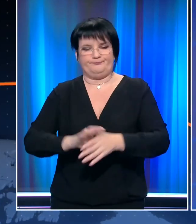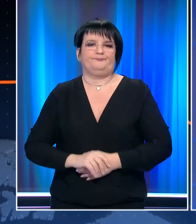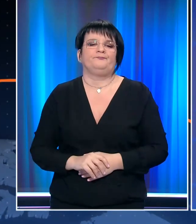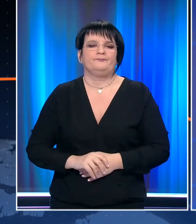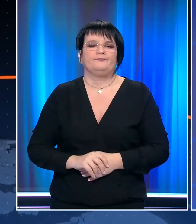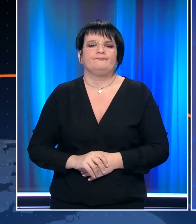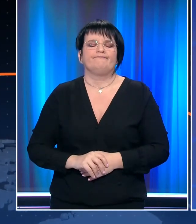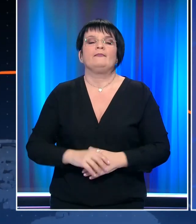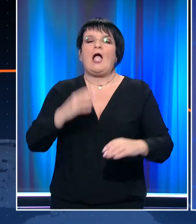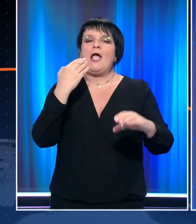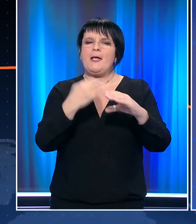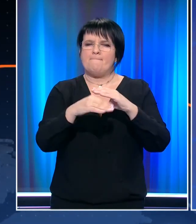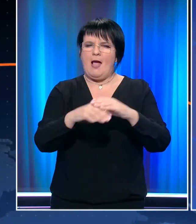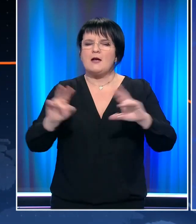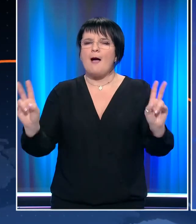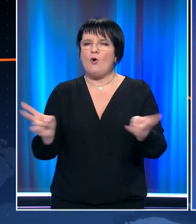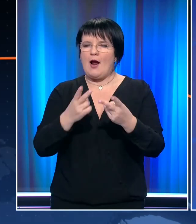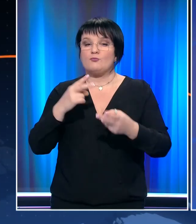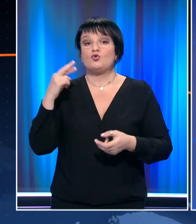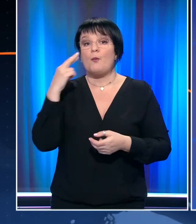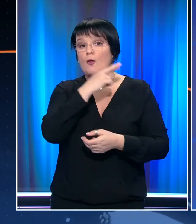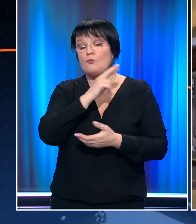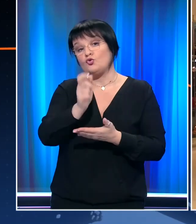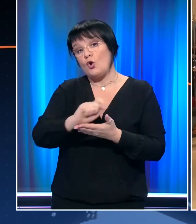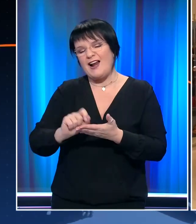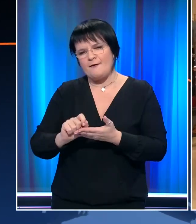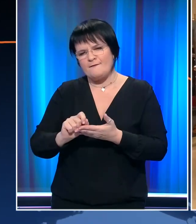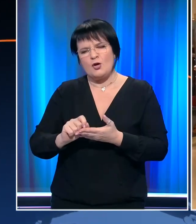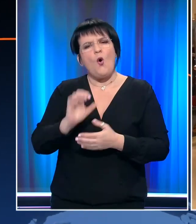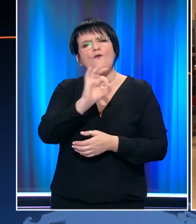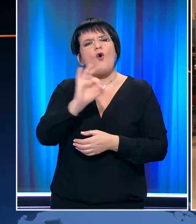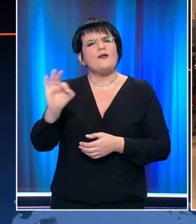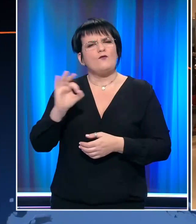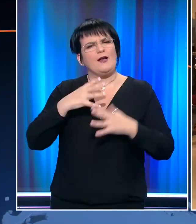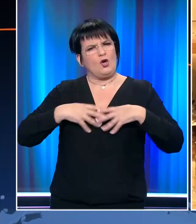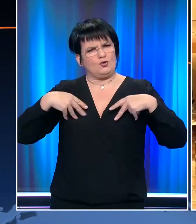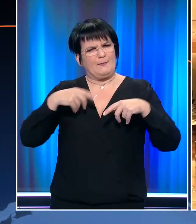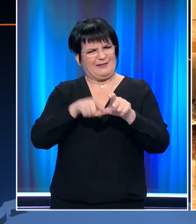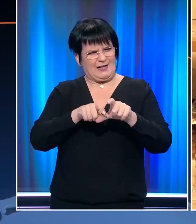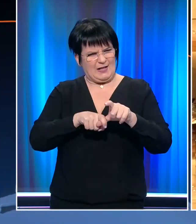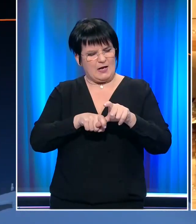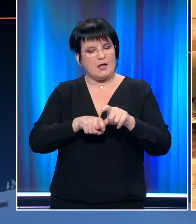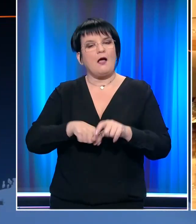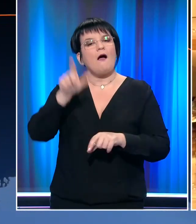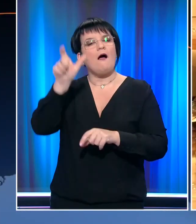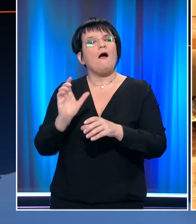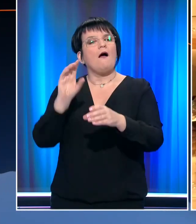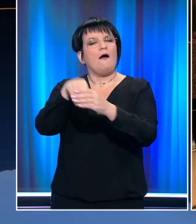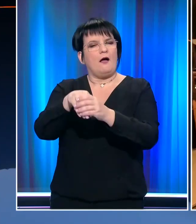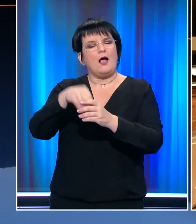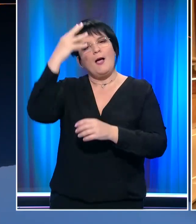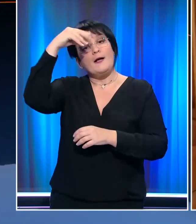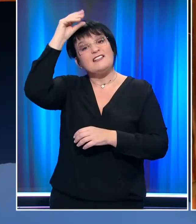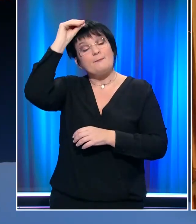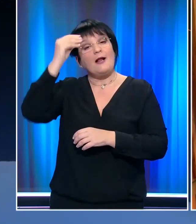Νέα email που εμπλέκουν στην προσπάθεια ευνοϊκής μεταχείρισης της Φολή Φολή, ακόμη και το Μέγαρο Μαξίμου, αναφέροντας το πρόσωπο του πρώην Πρωθυπουργού